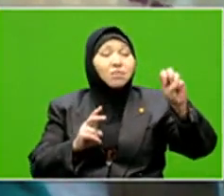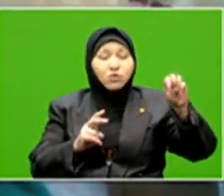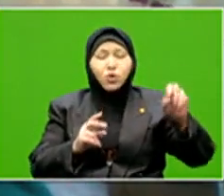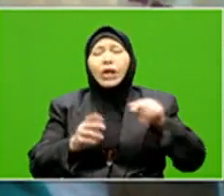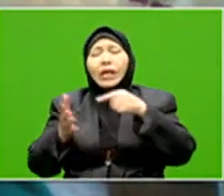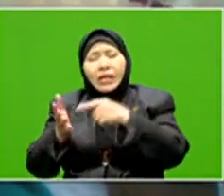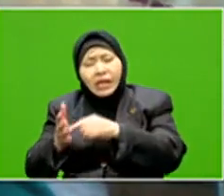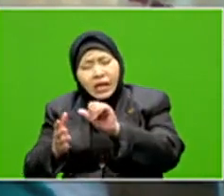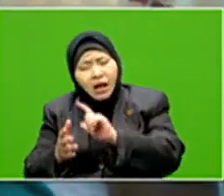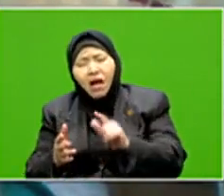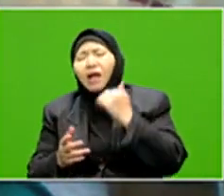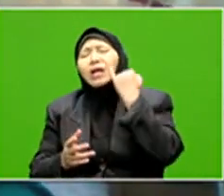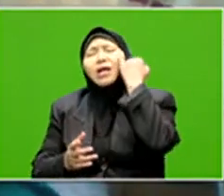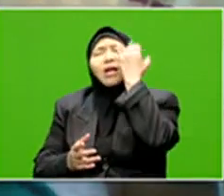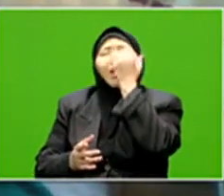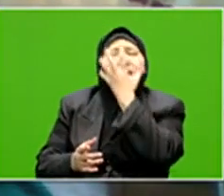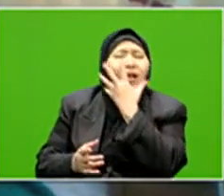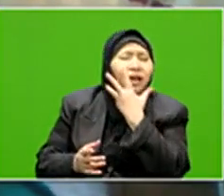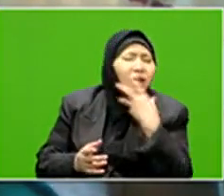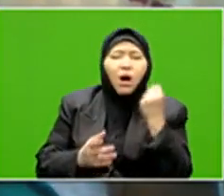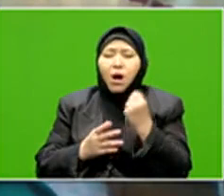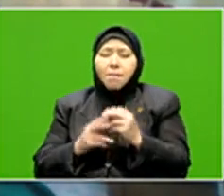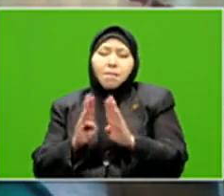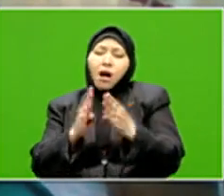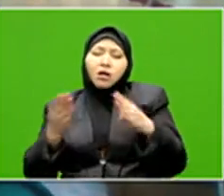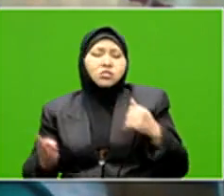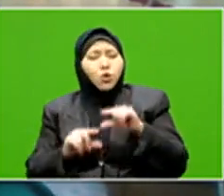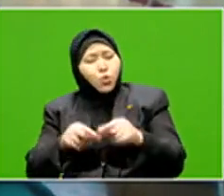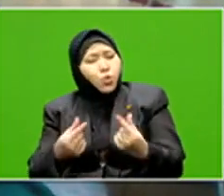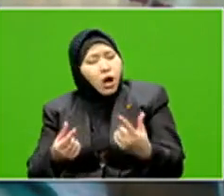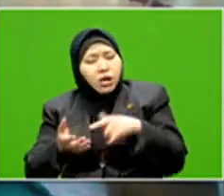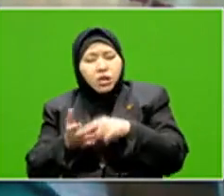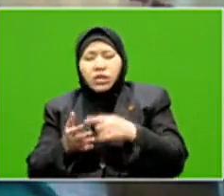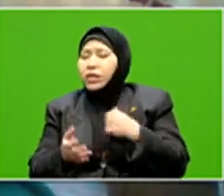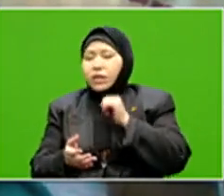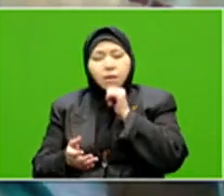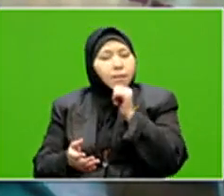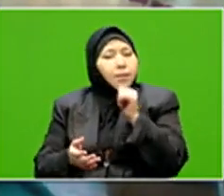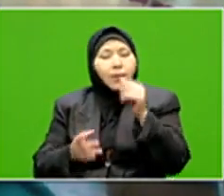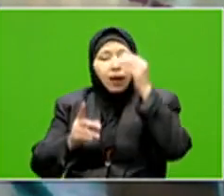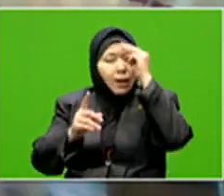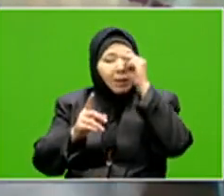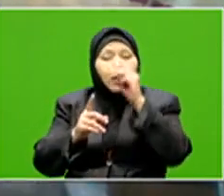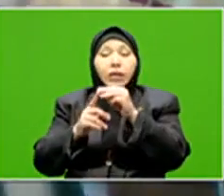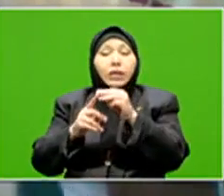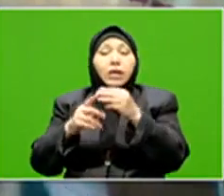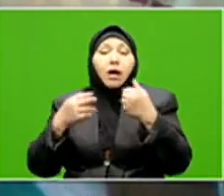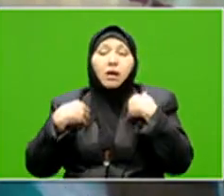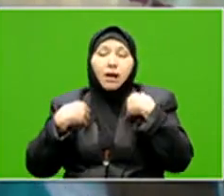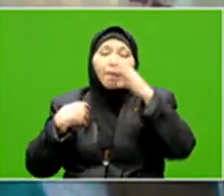bahasa Al-Quran, yang mana siapa-siapa yang menekuninya, dia akan melihat bahawa sebenarnya ini bukan bicara manusia, ini bicara